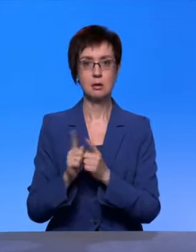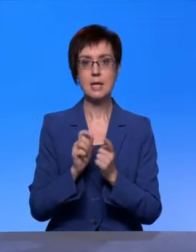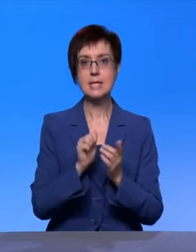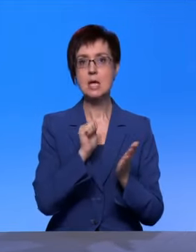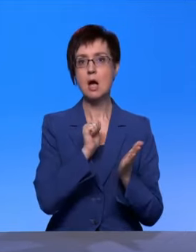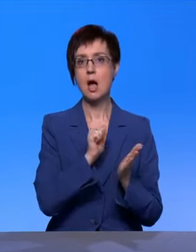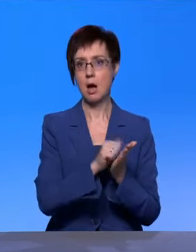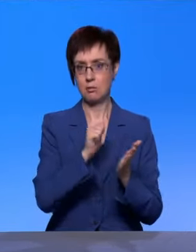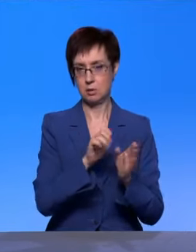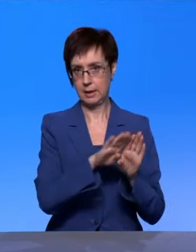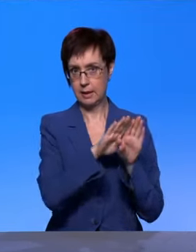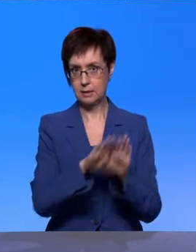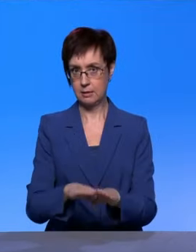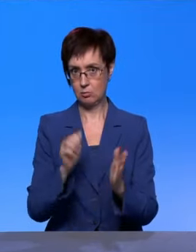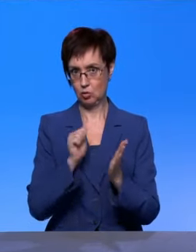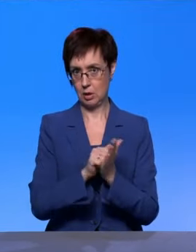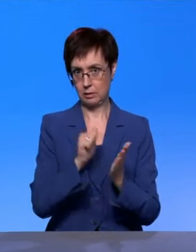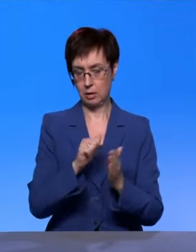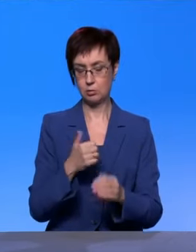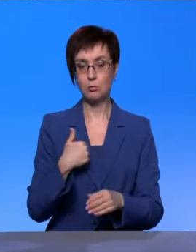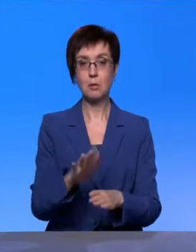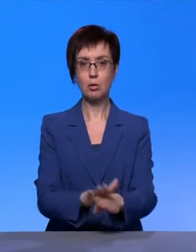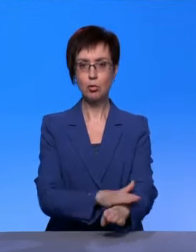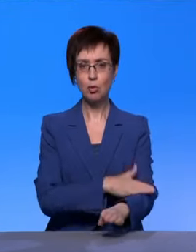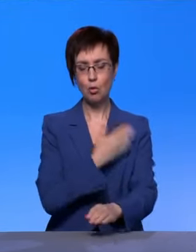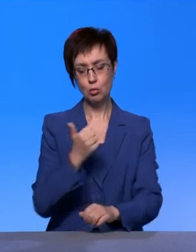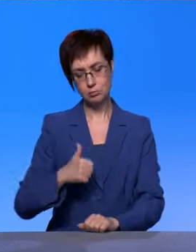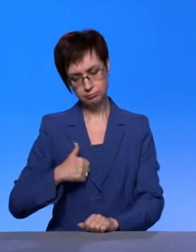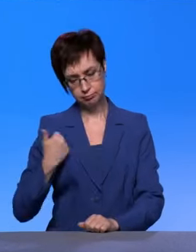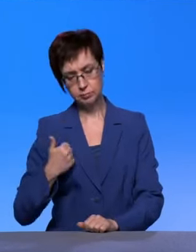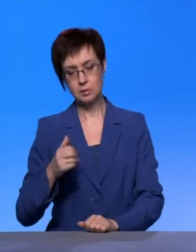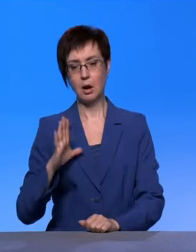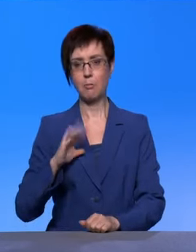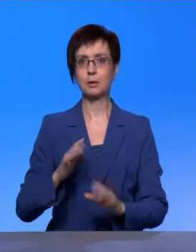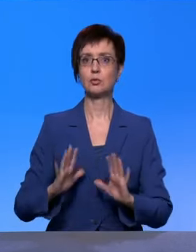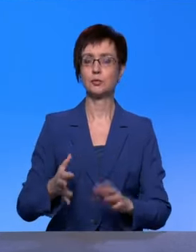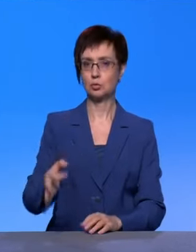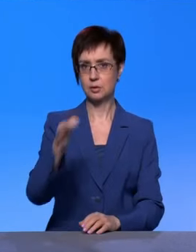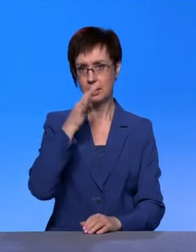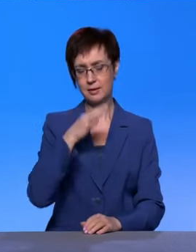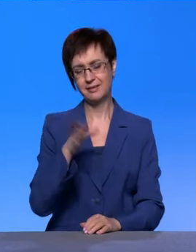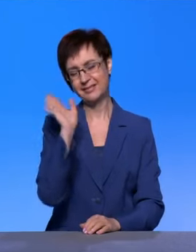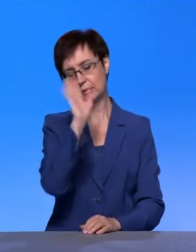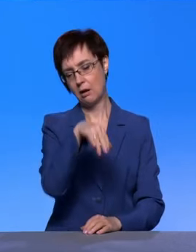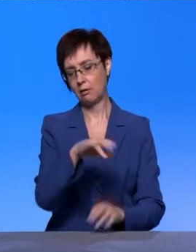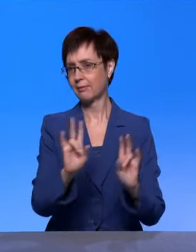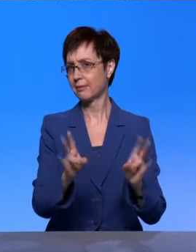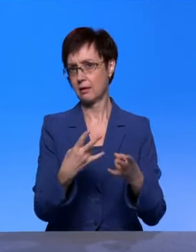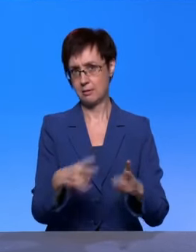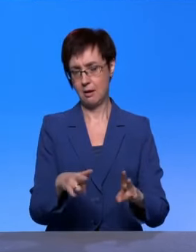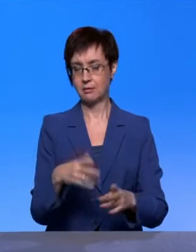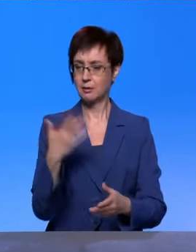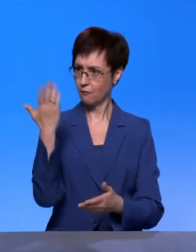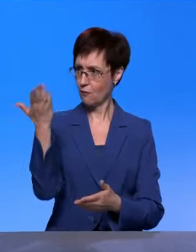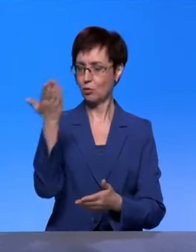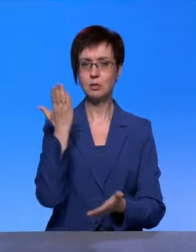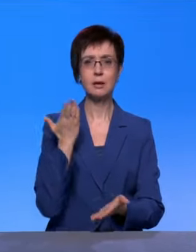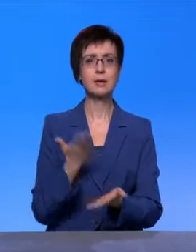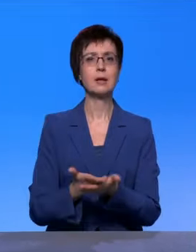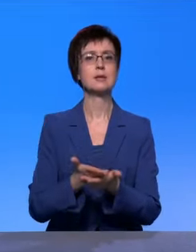чем-то гордились очень долго, а потом нам сказали, да не надо это все, есть же, посмотрите, какая прекрасная новая система, она